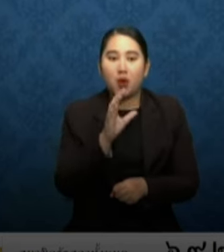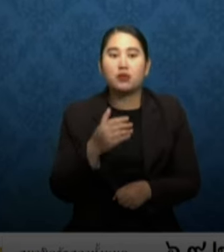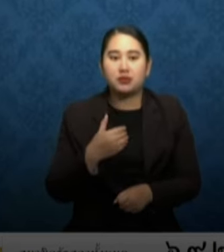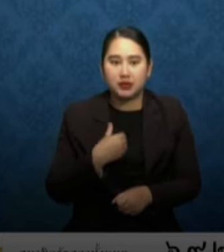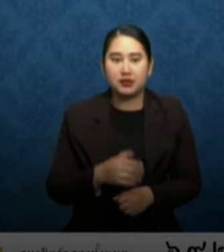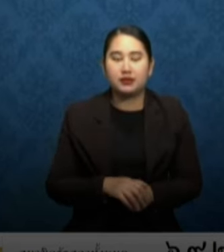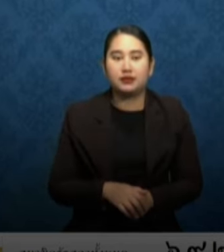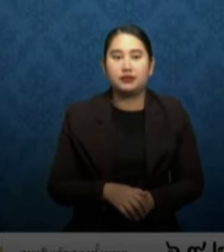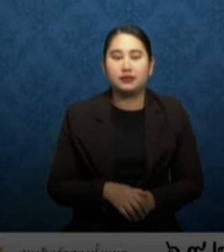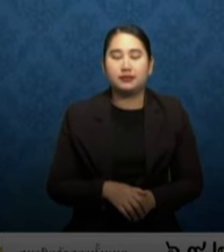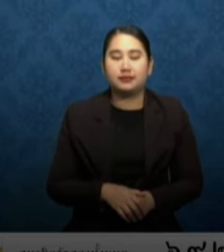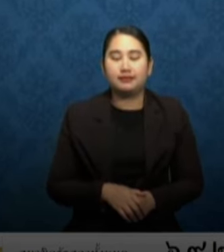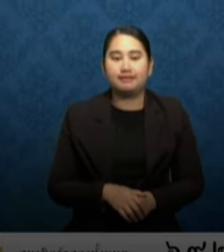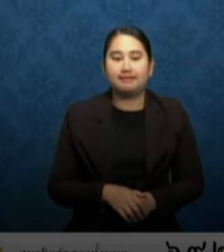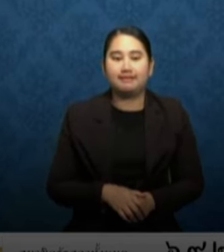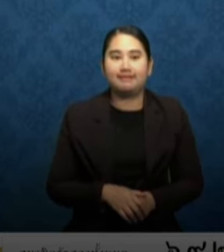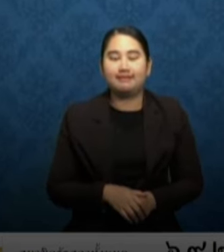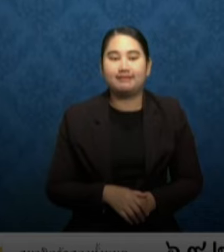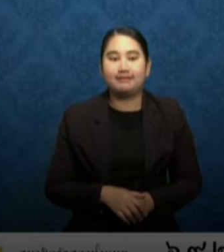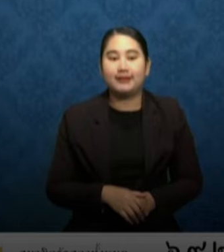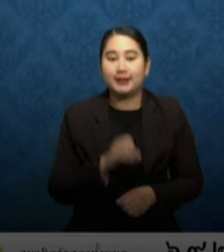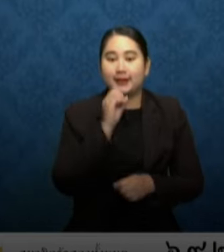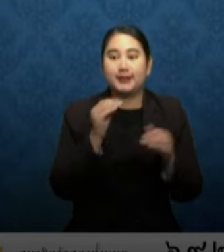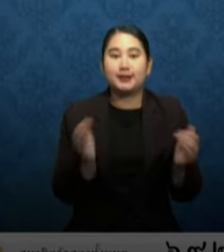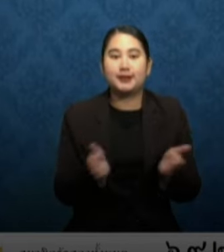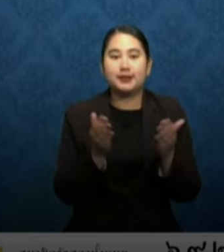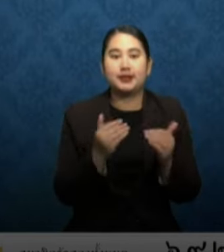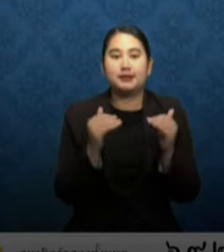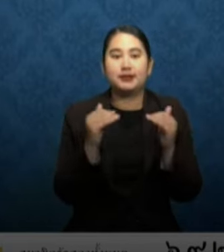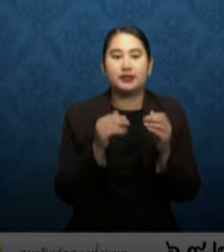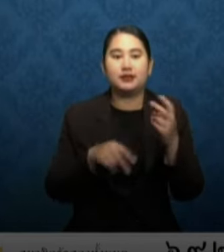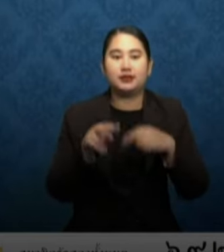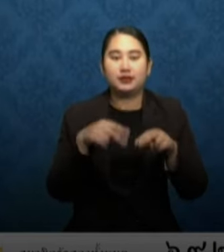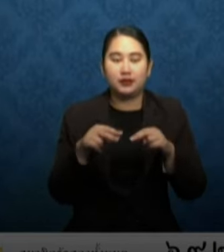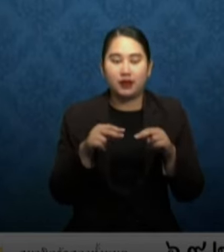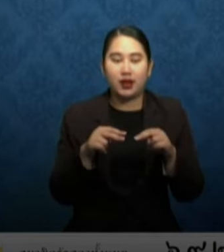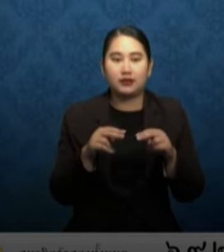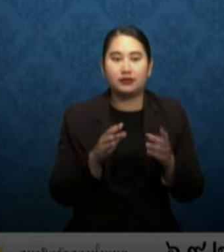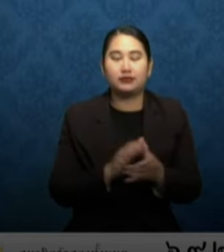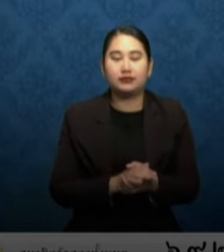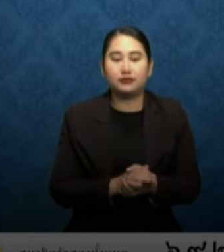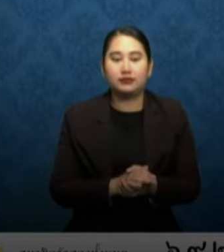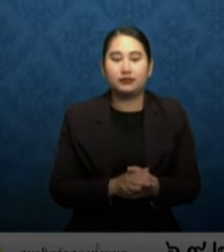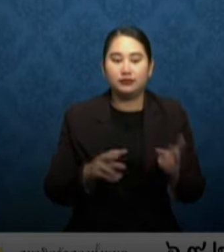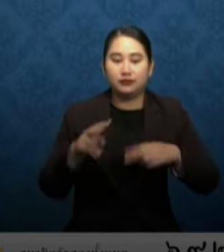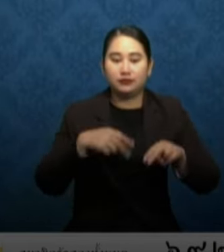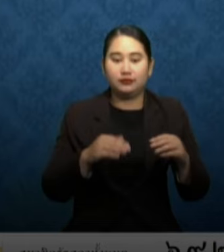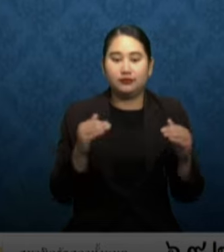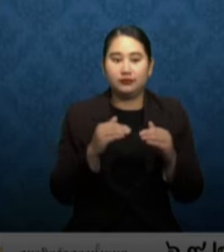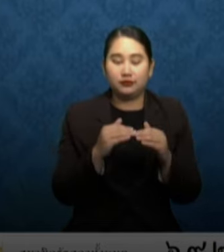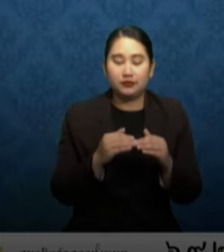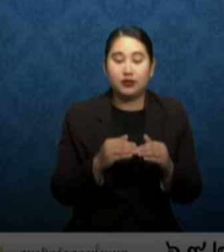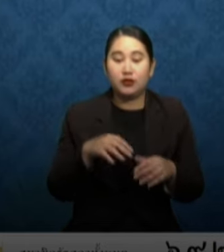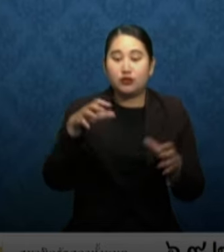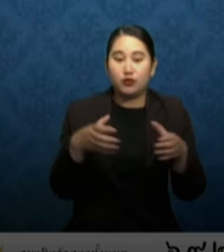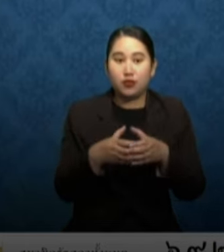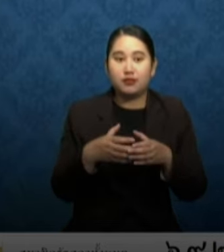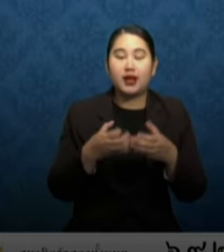เลยครับว่าจะส่งเสริมสิทธิการรวมตัวกันส่งเสริมการก่อตั้งสหภาพ